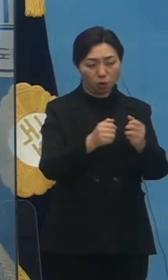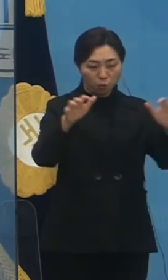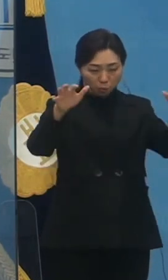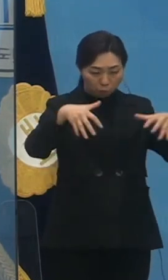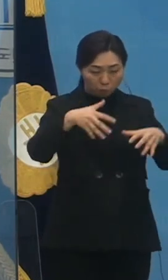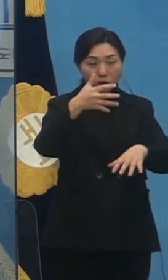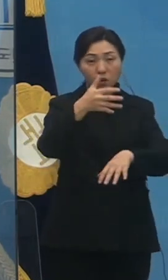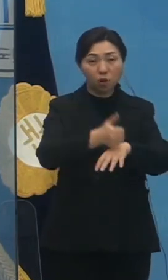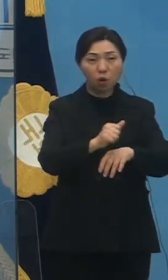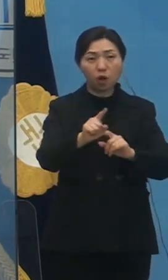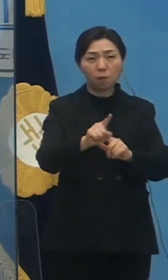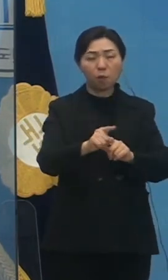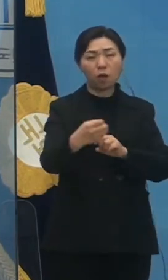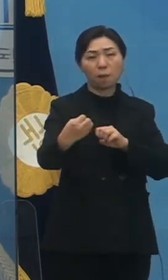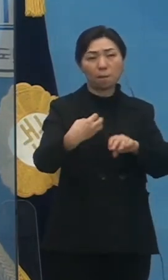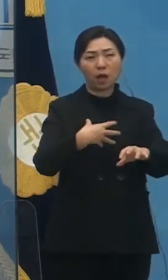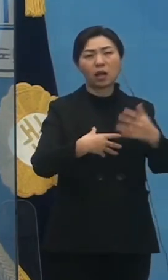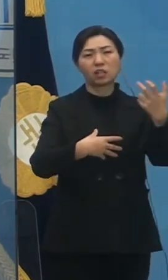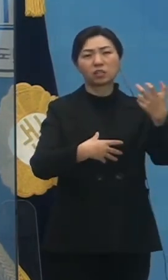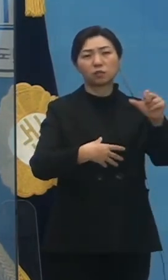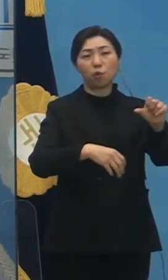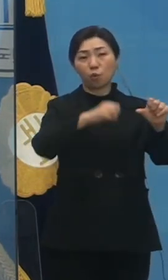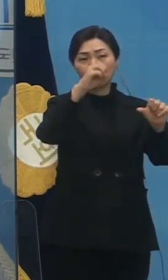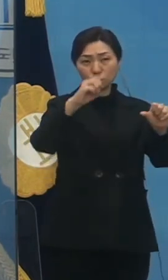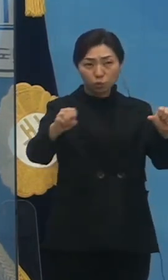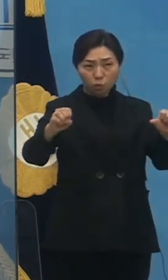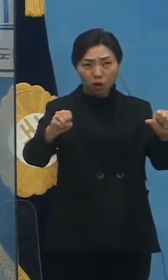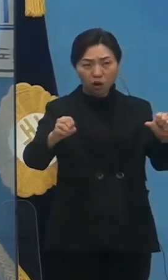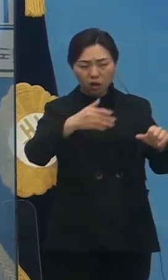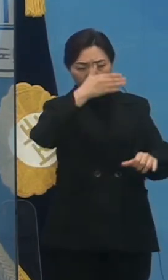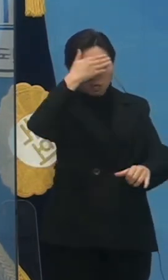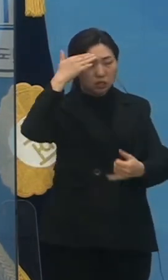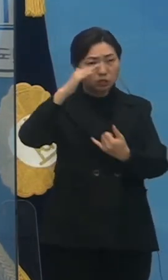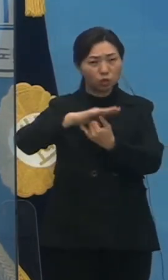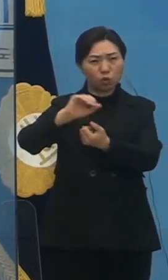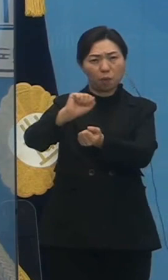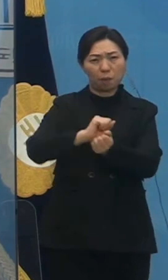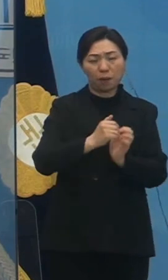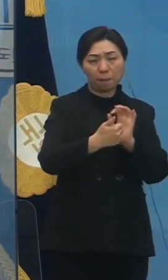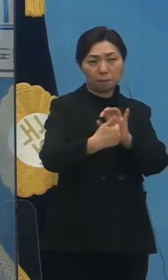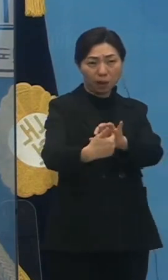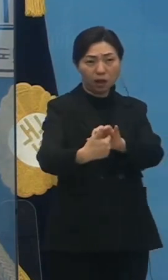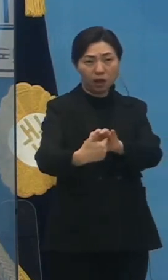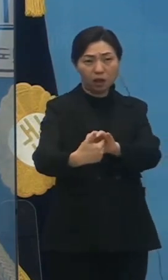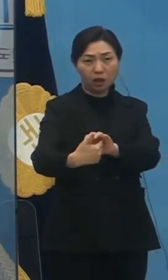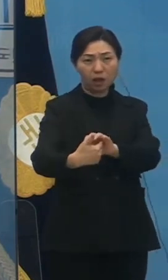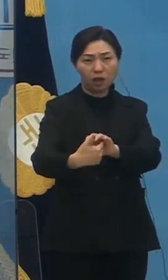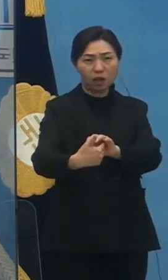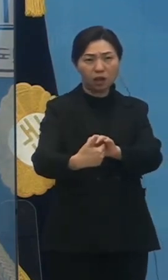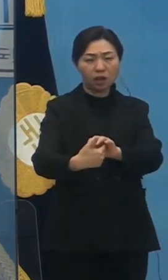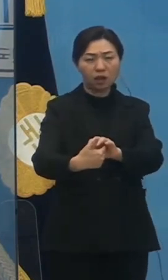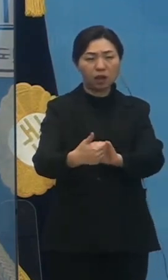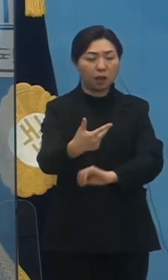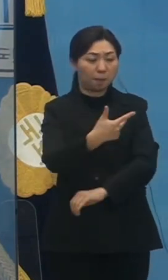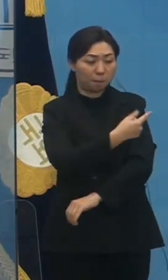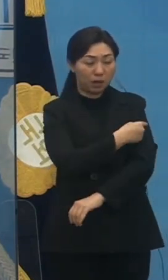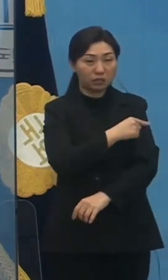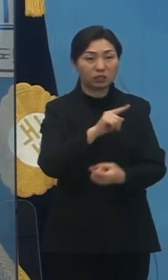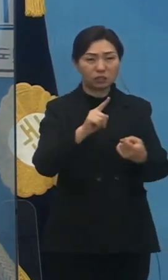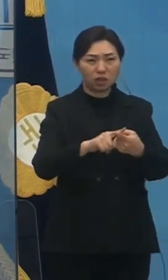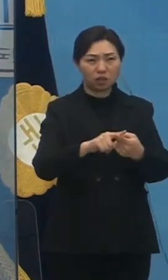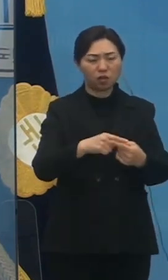결과 응답자의 75%가 청소년 방역패스를 본인 자유에 맡게 한다고